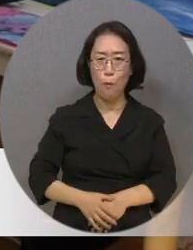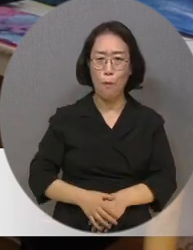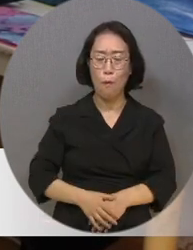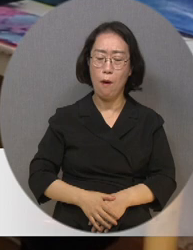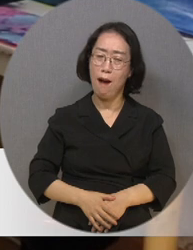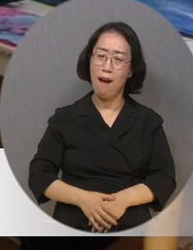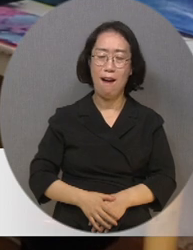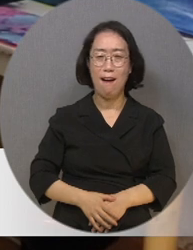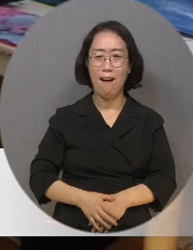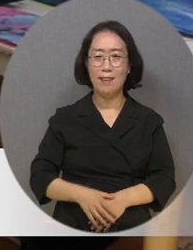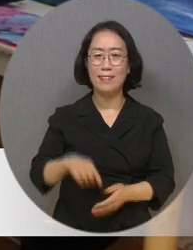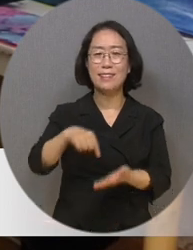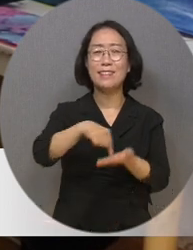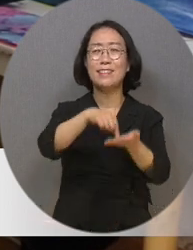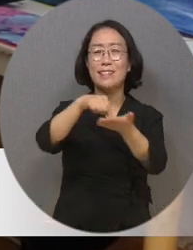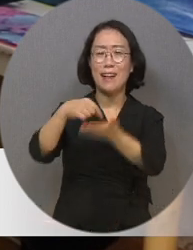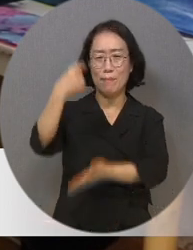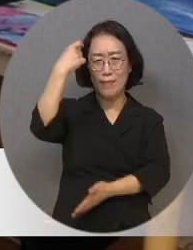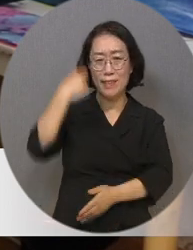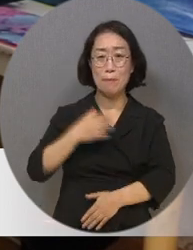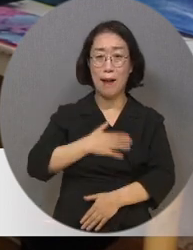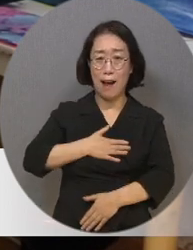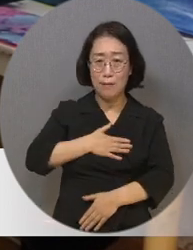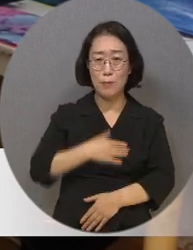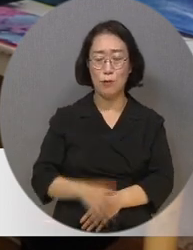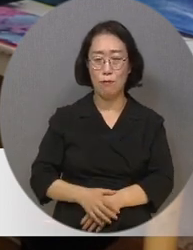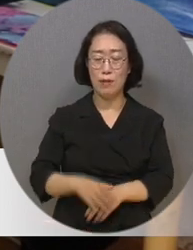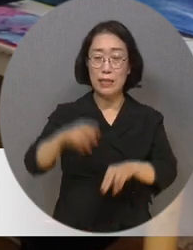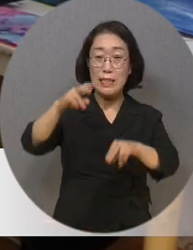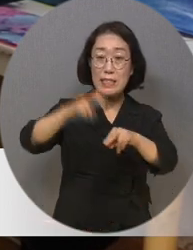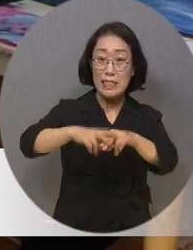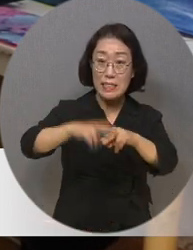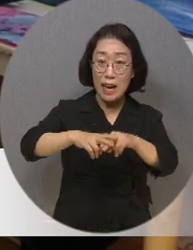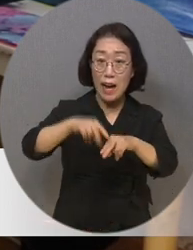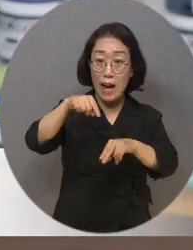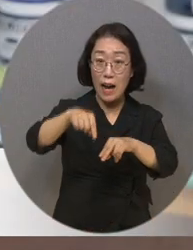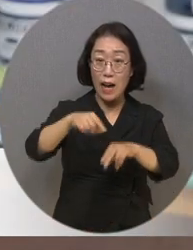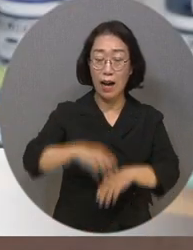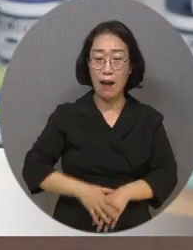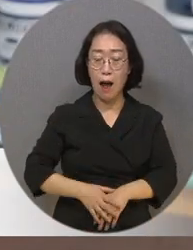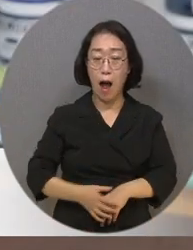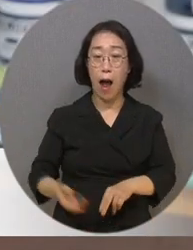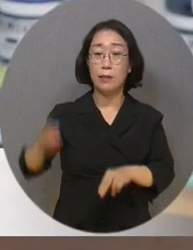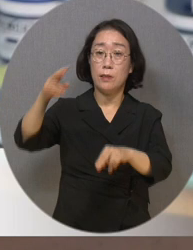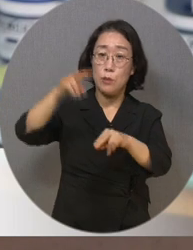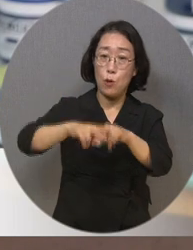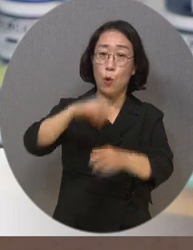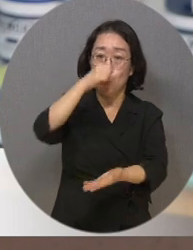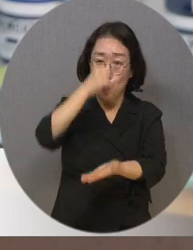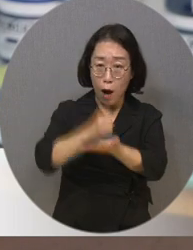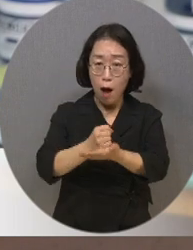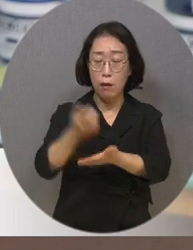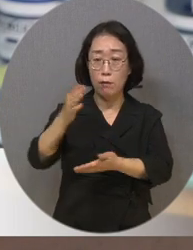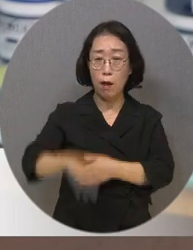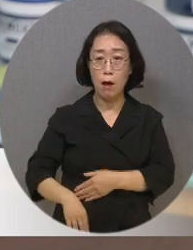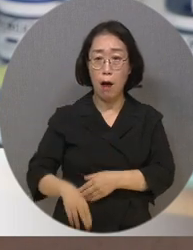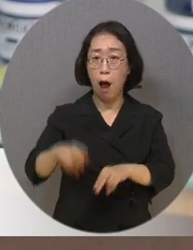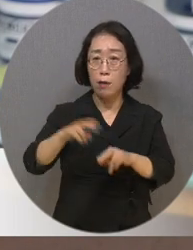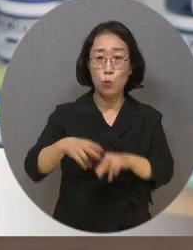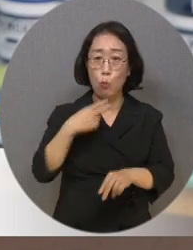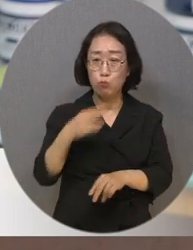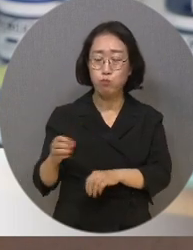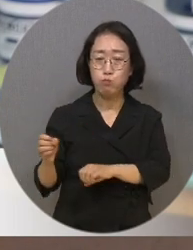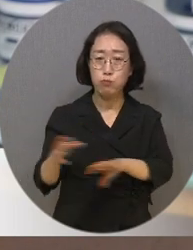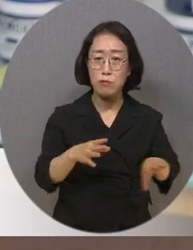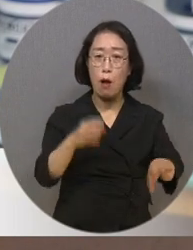쓸쓸함과 그다음에 그 의자가 사람들이 앉아야지 쓸모가 있는 건데 사람들이 안